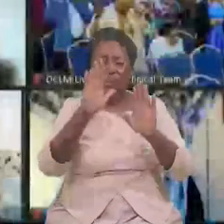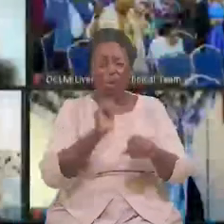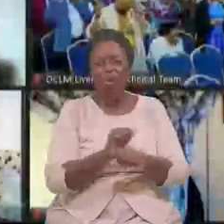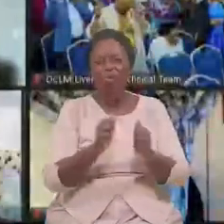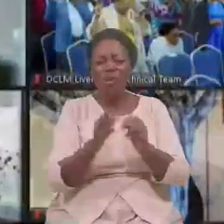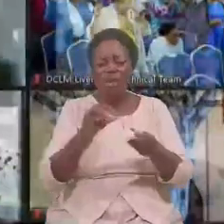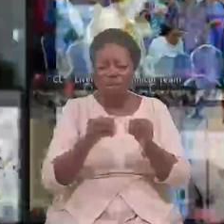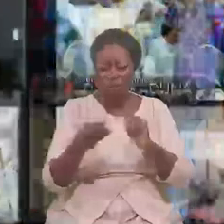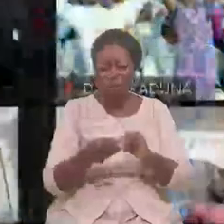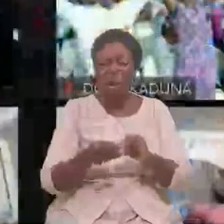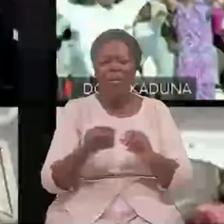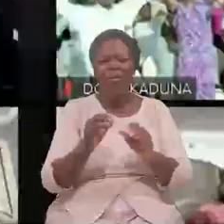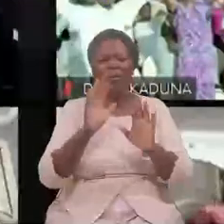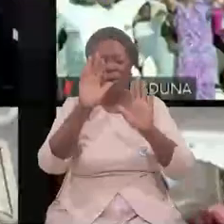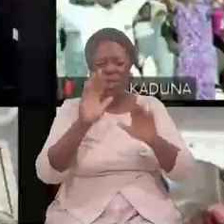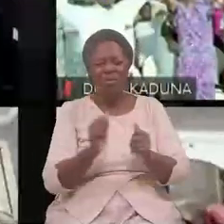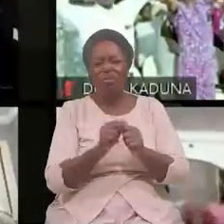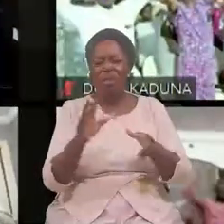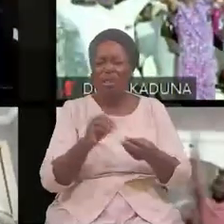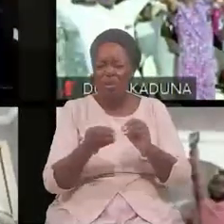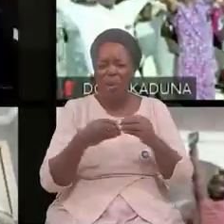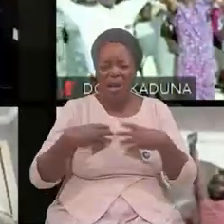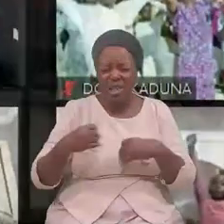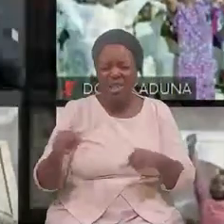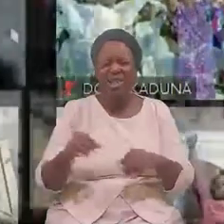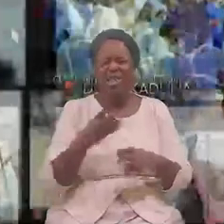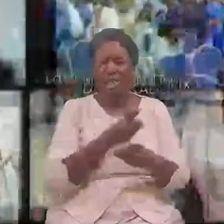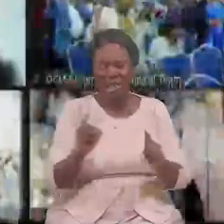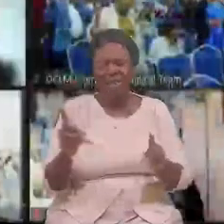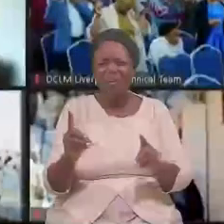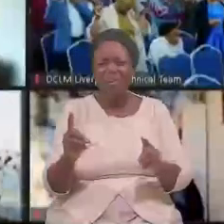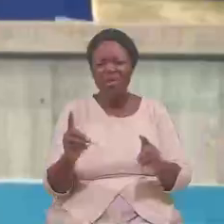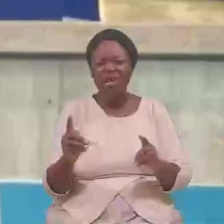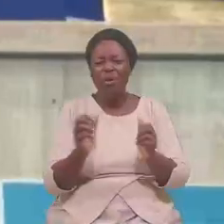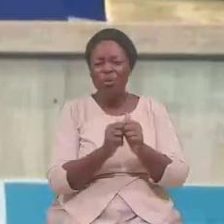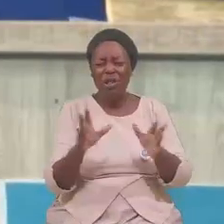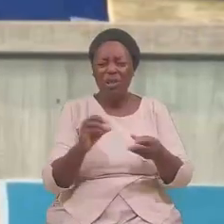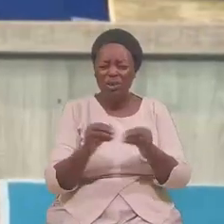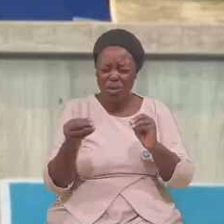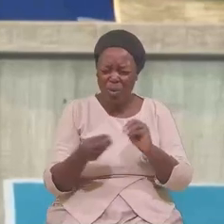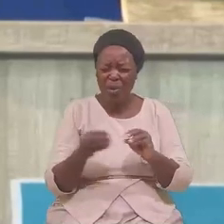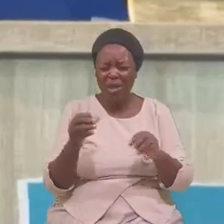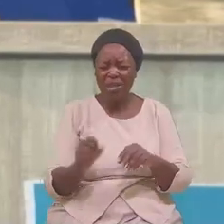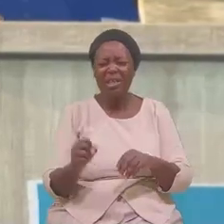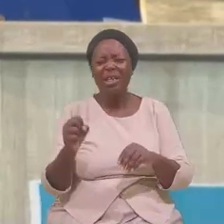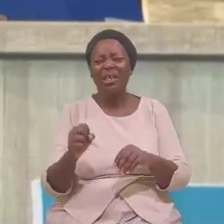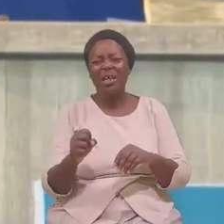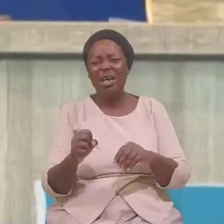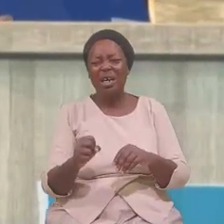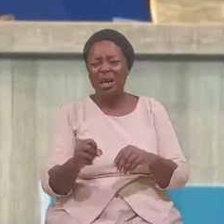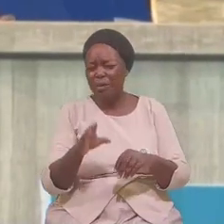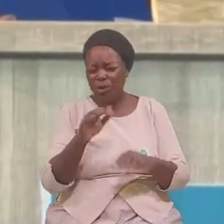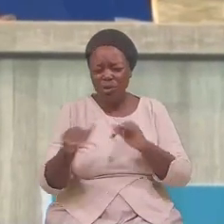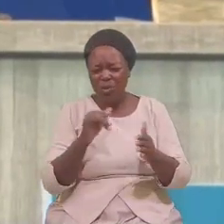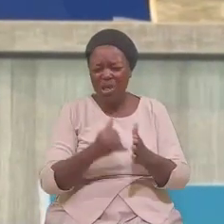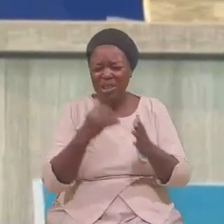sans nombre. Guérison, délivrance, sans nombre. Et fais-le maintenant